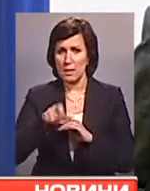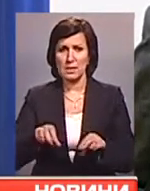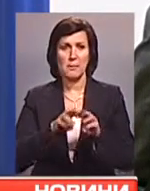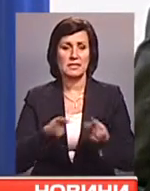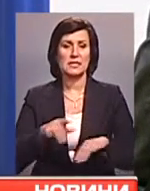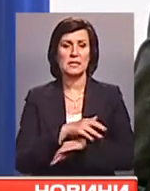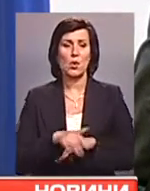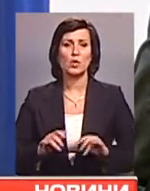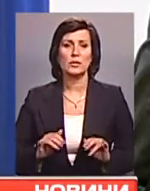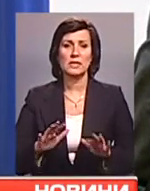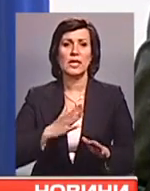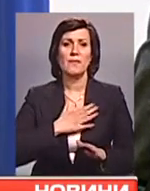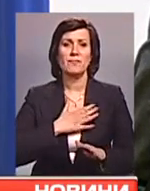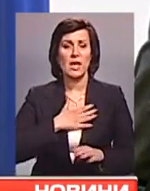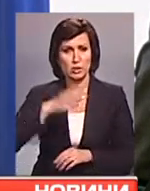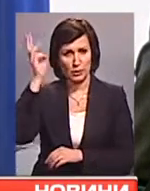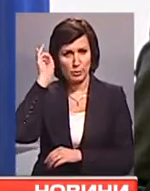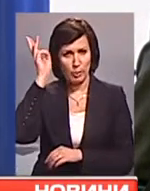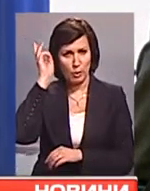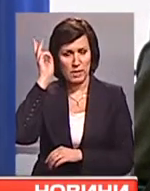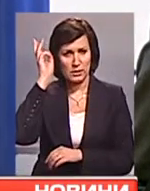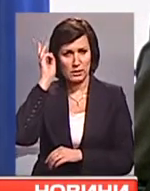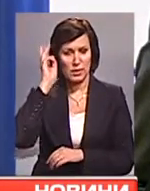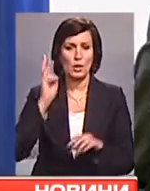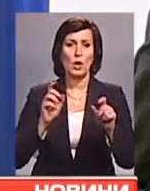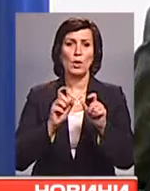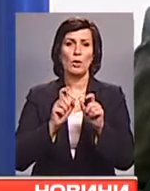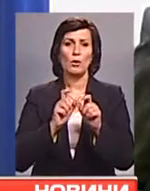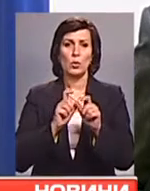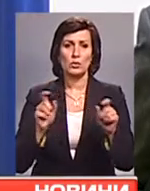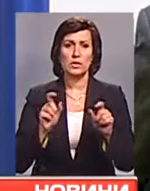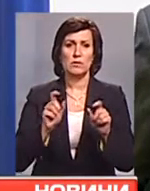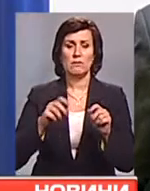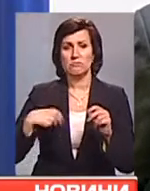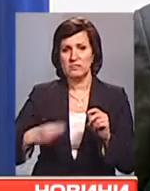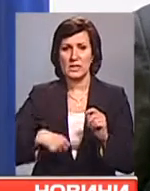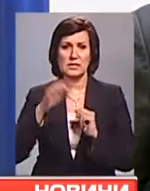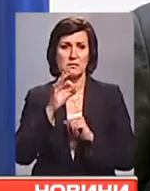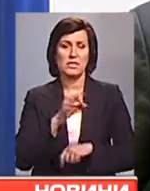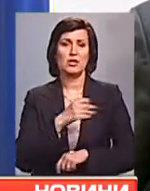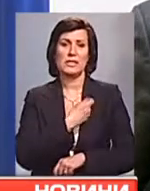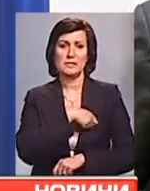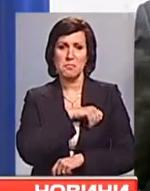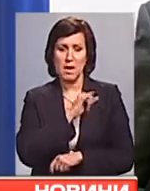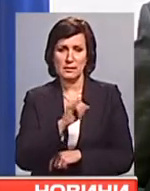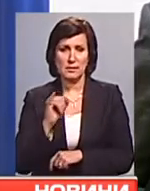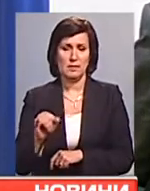закордонних справ і наші дипломатичні установи у Франції Німеччині і Іспанії